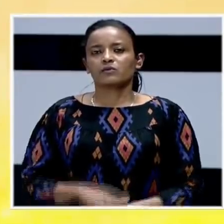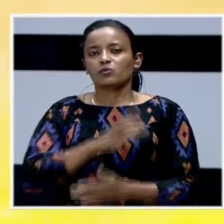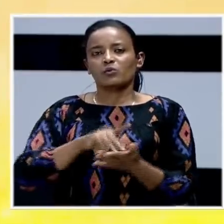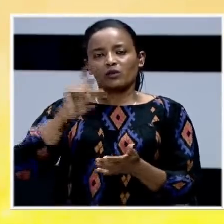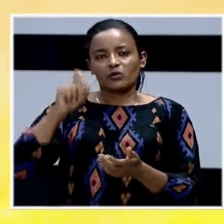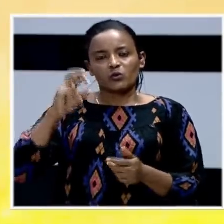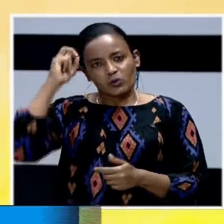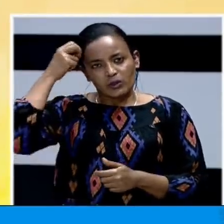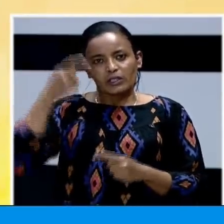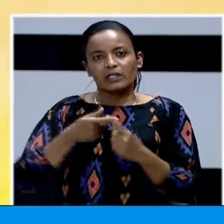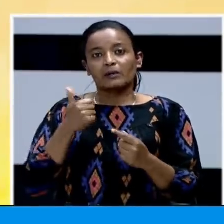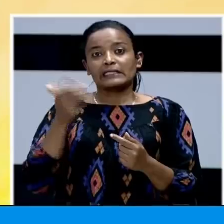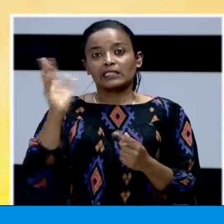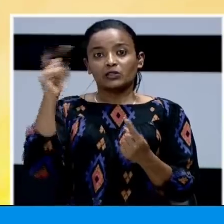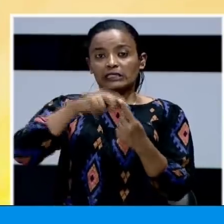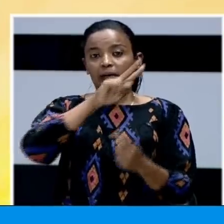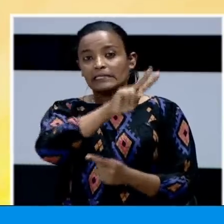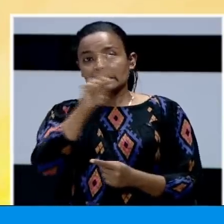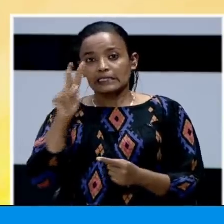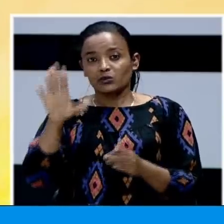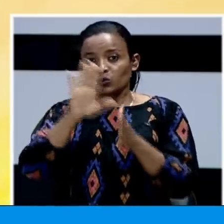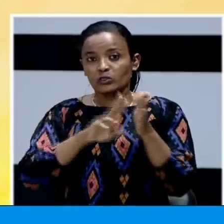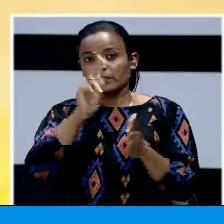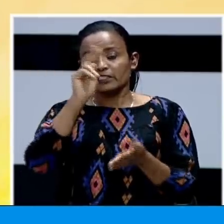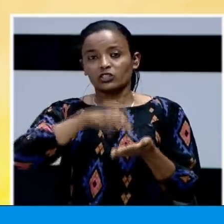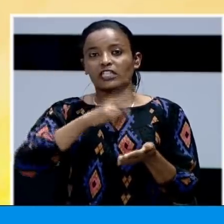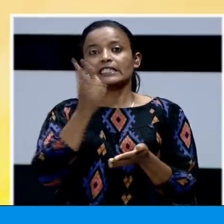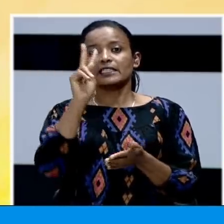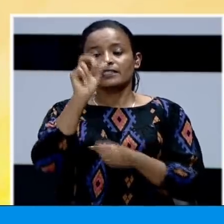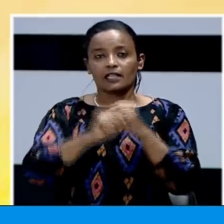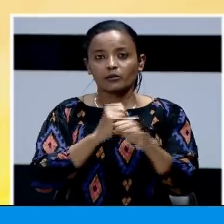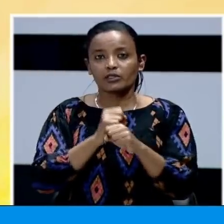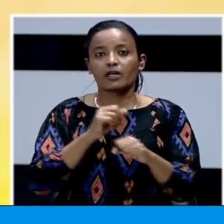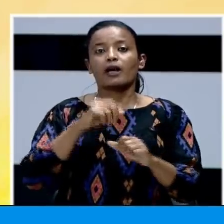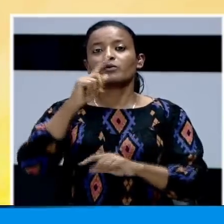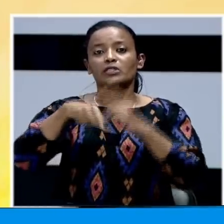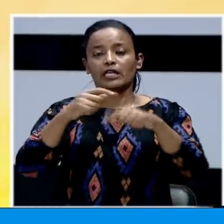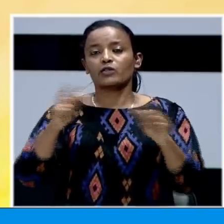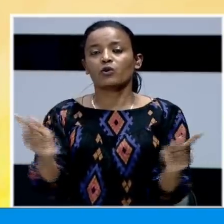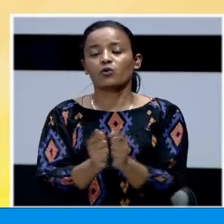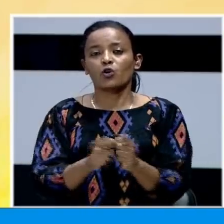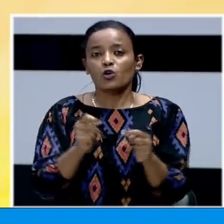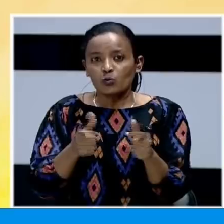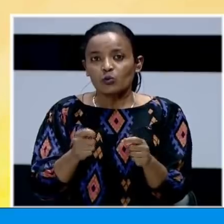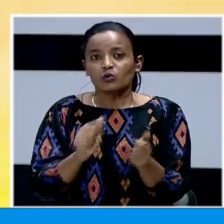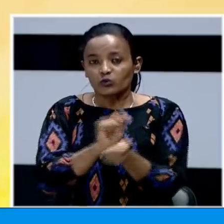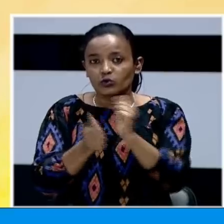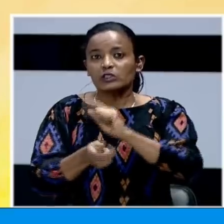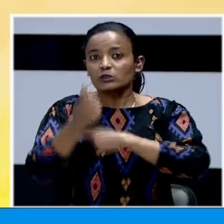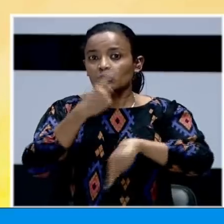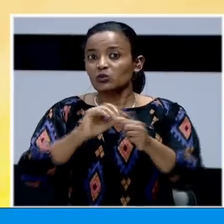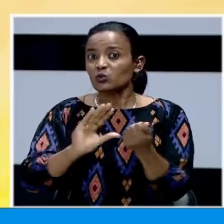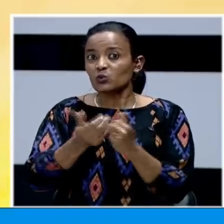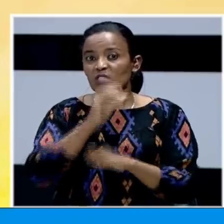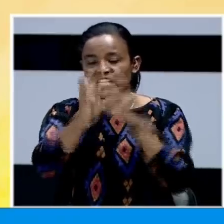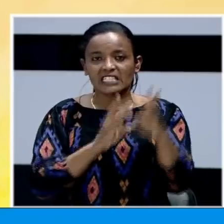ማእኸላይ ኮሚቴ ህወሓት ካብ 15 ክሳብ 22 ጉንበት 2012 ዓ.ም ኣብ ዘካይዶ ኣኼቡ ብቕልጡፍ እናተለዋጠ ዝመጽእ ዘሎ